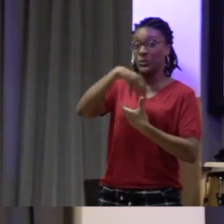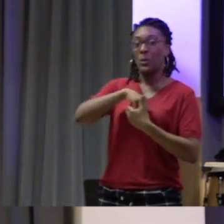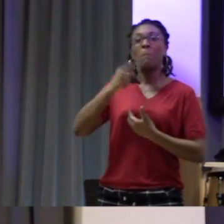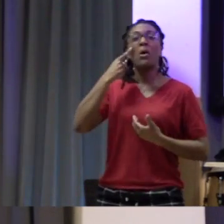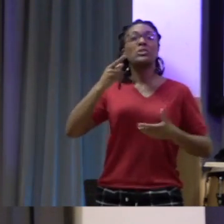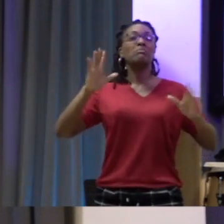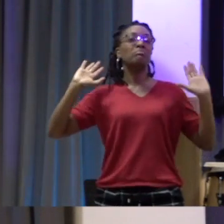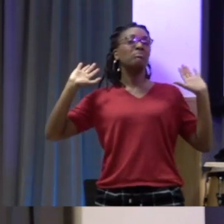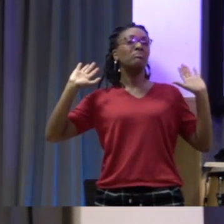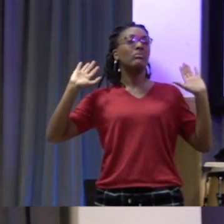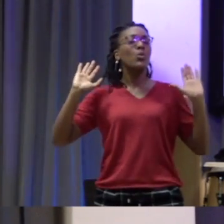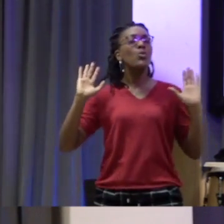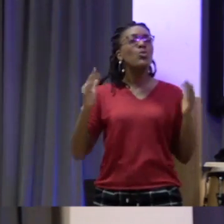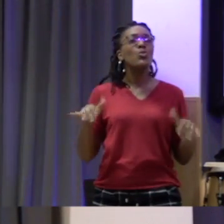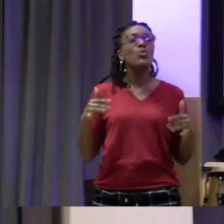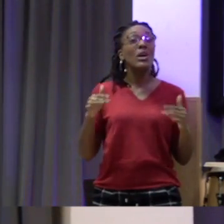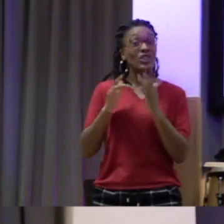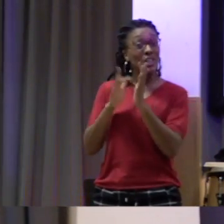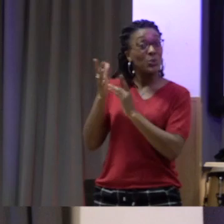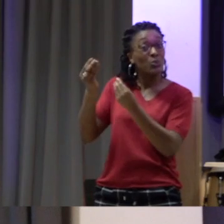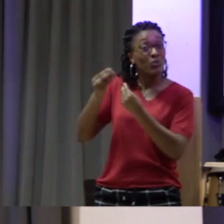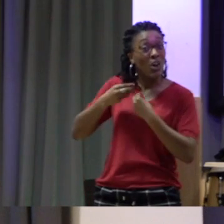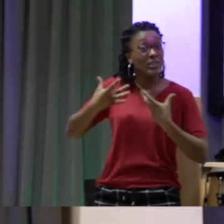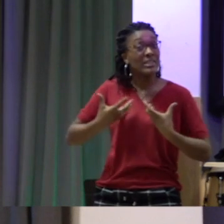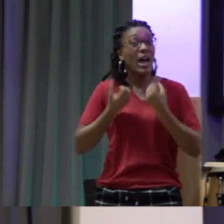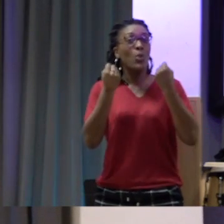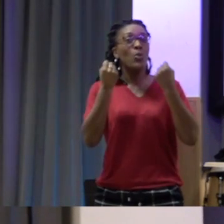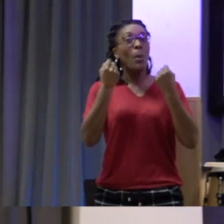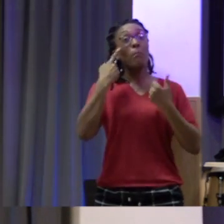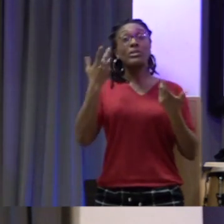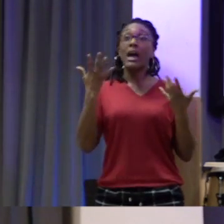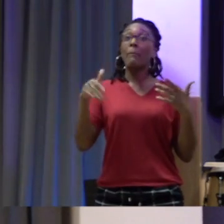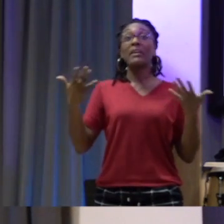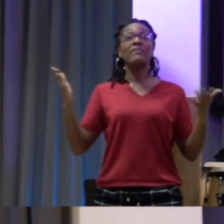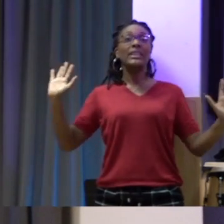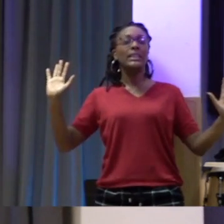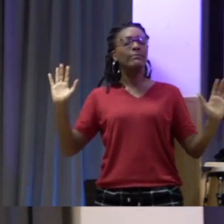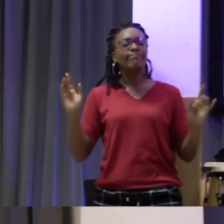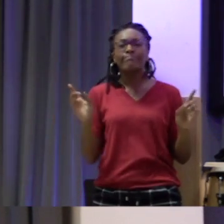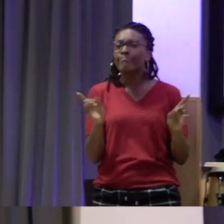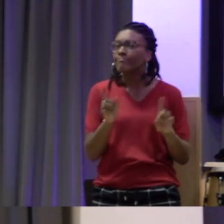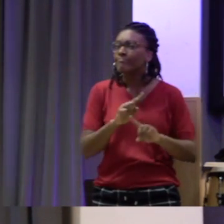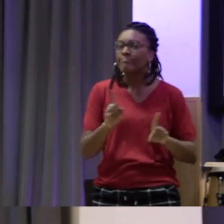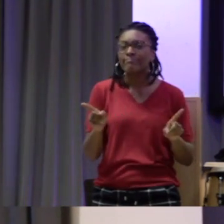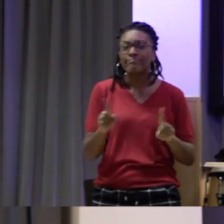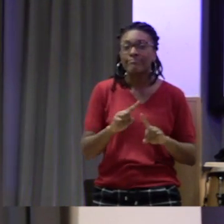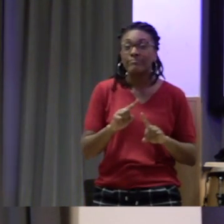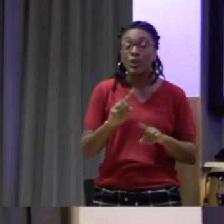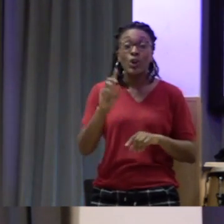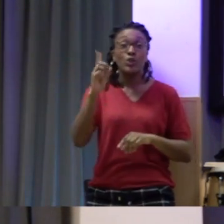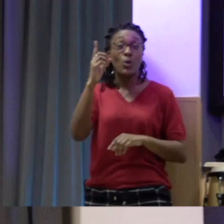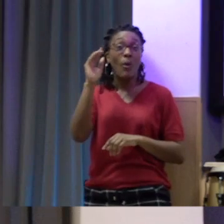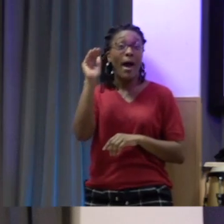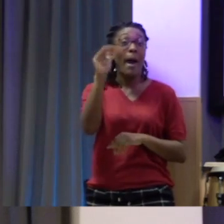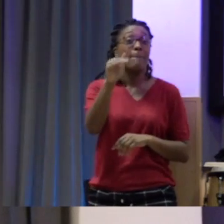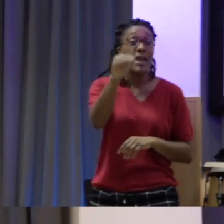conséquence. Accepter le salut que le Seigneur nous donne n'est pas sans conséquence. L'appel ou le